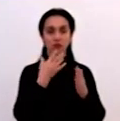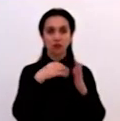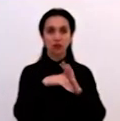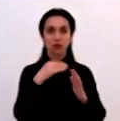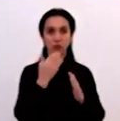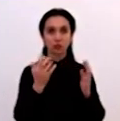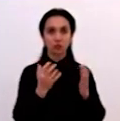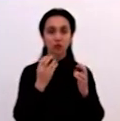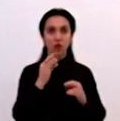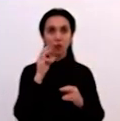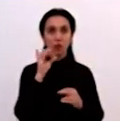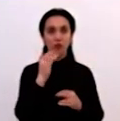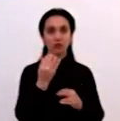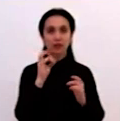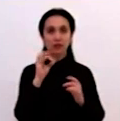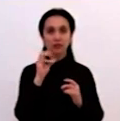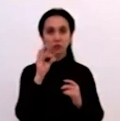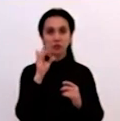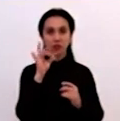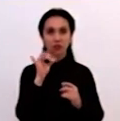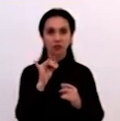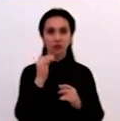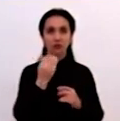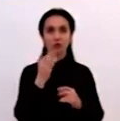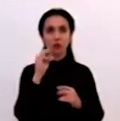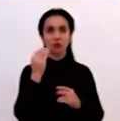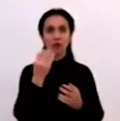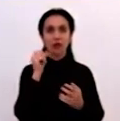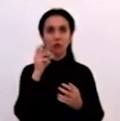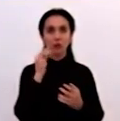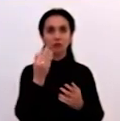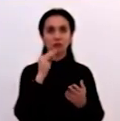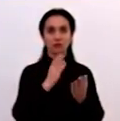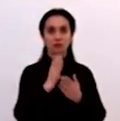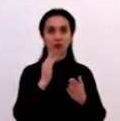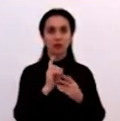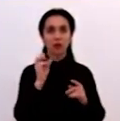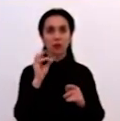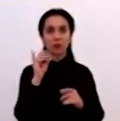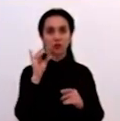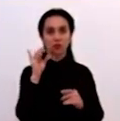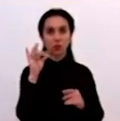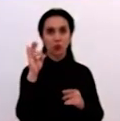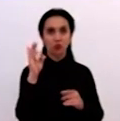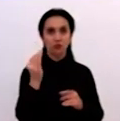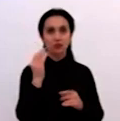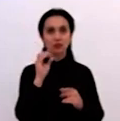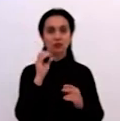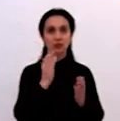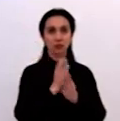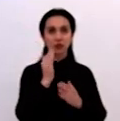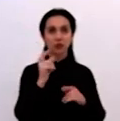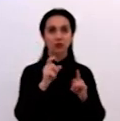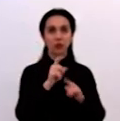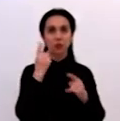axborot resurslari. Keyingisi, vositalar va axborot tizimlari, dasturiy vositalar, ya'ni operatsion tizimlar,